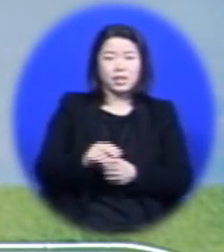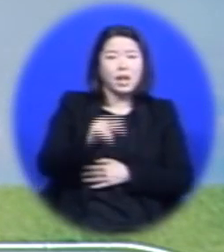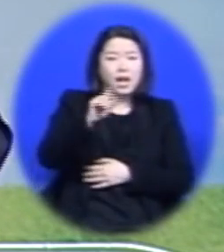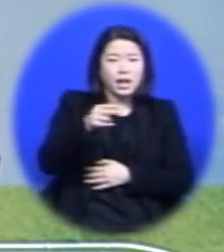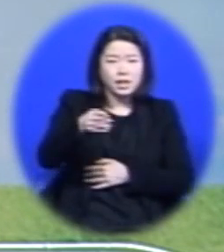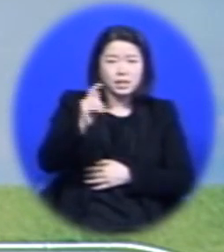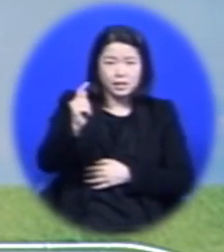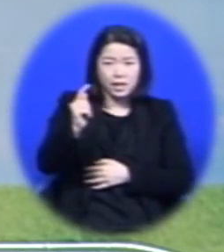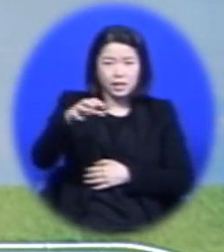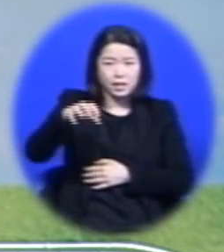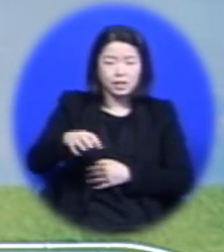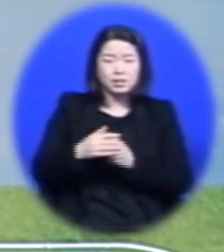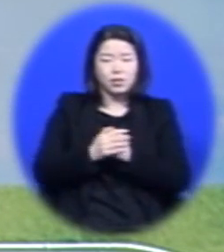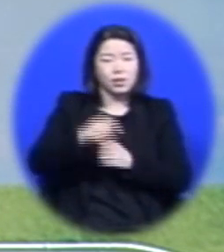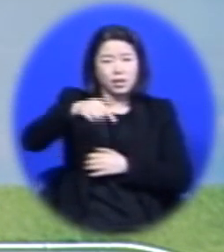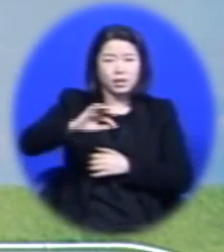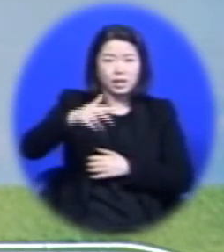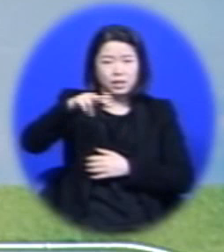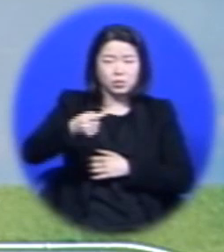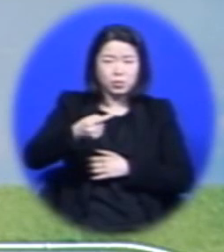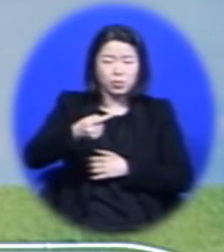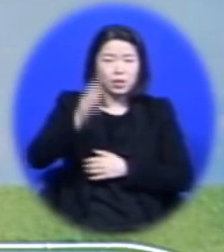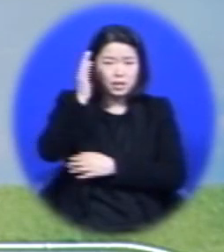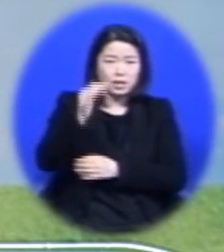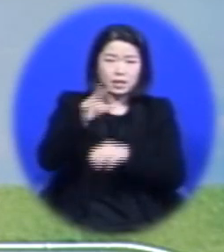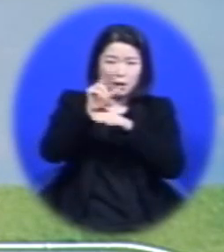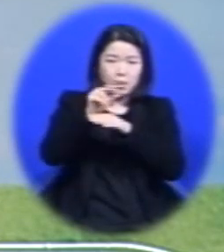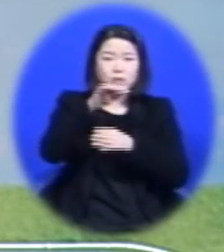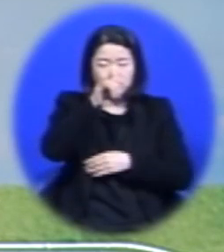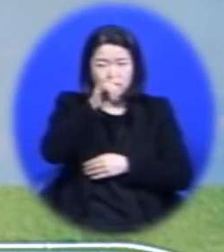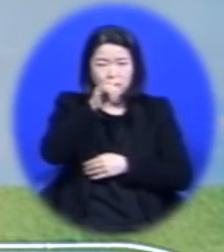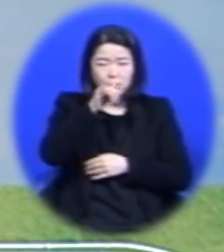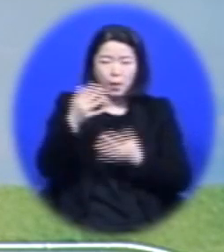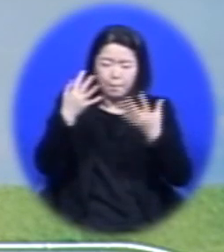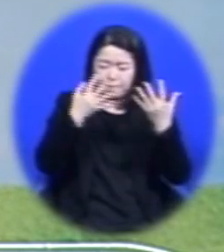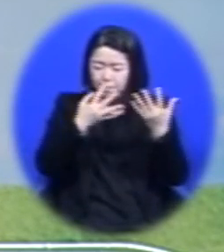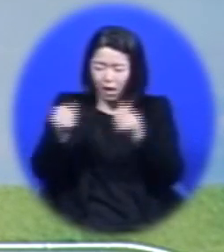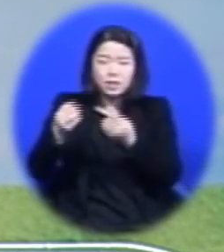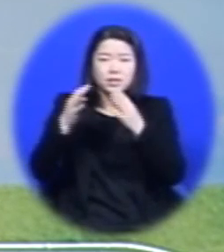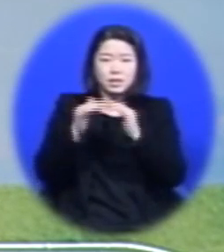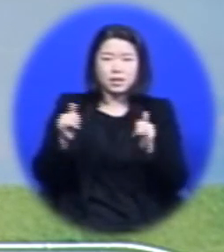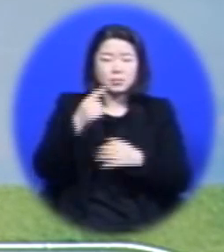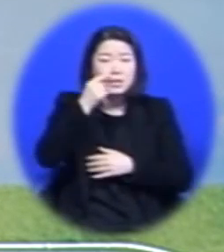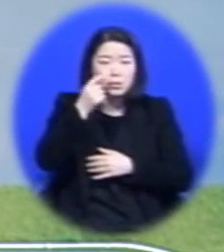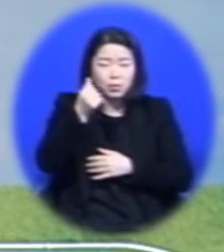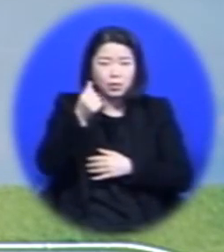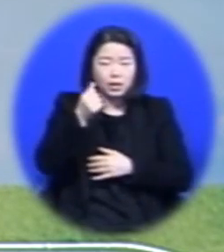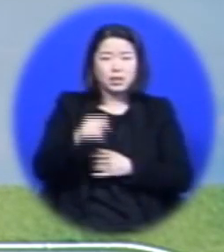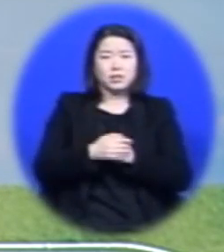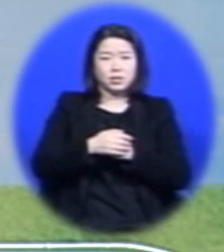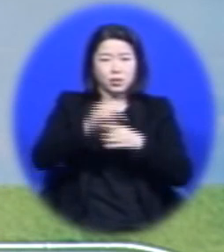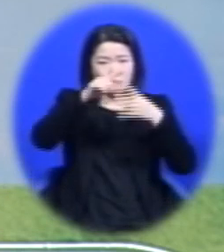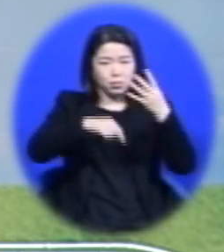에서 미즈노 겐조 에 이야기가 방영이 되었습니다 수많은 일본 사람들이 그 프로그램을